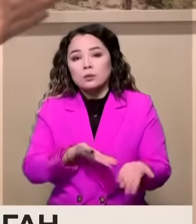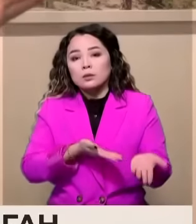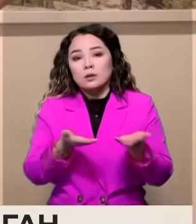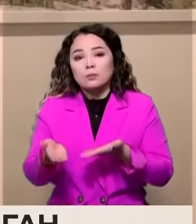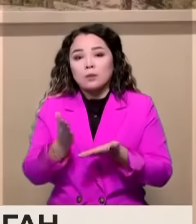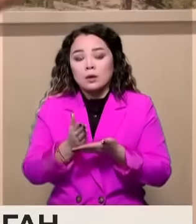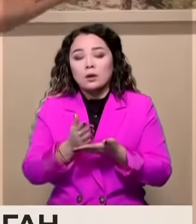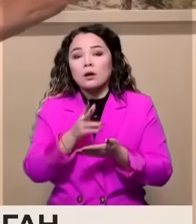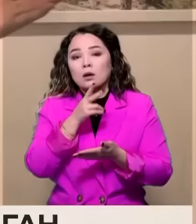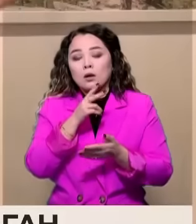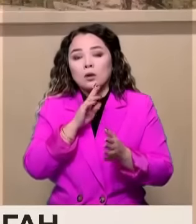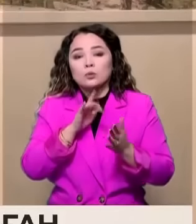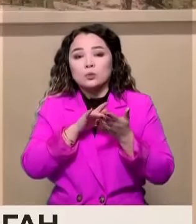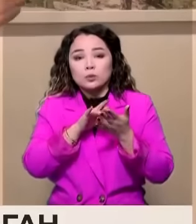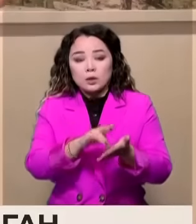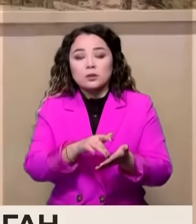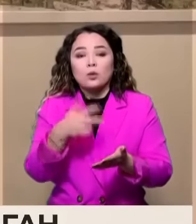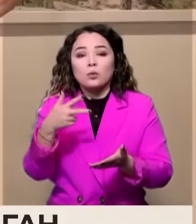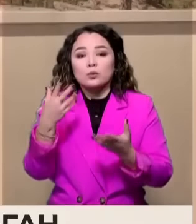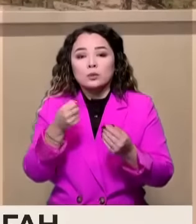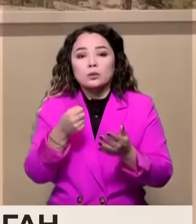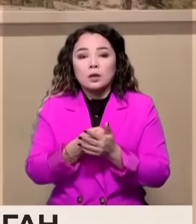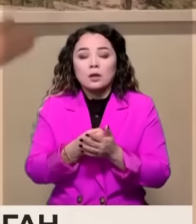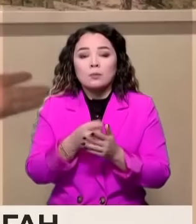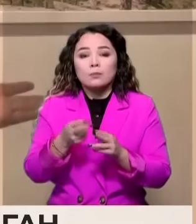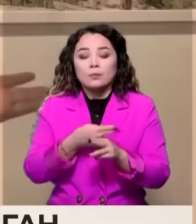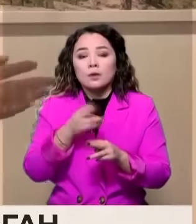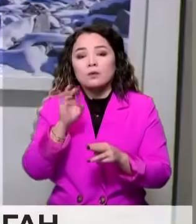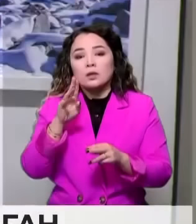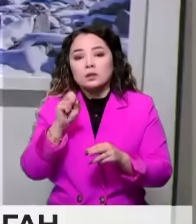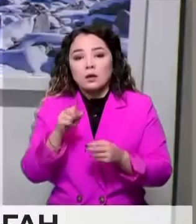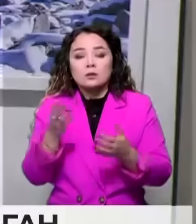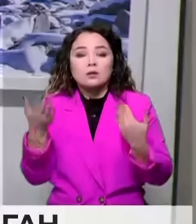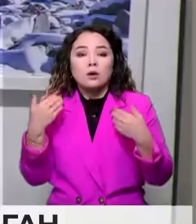Корей туристері Қазақстанда 30 күнге дейін визасыз демала алады.